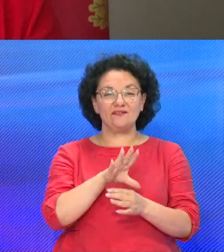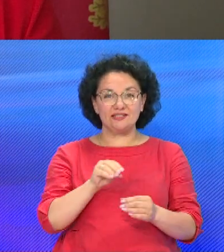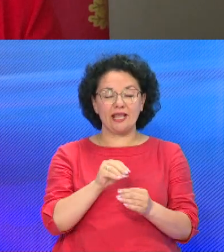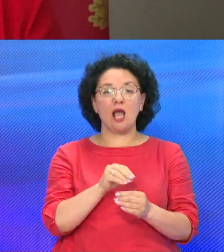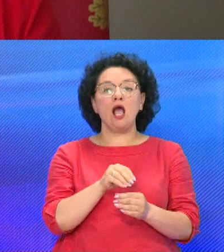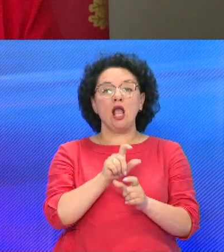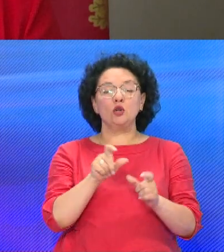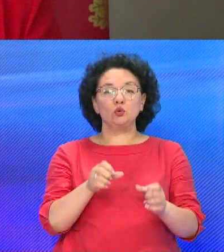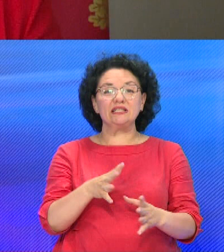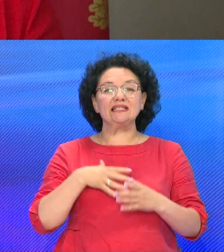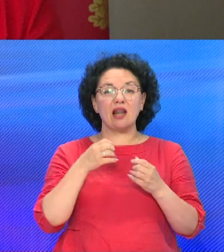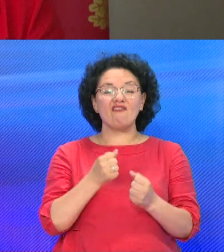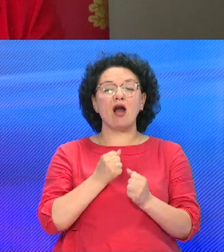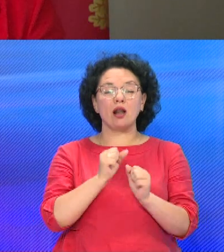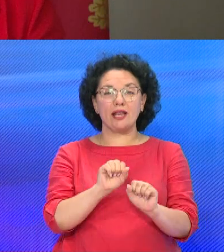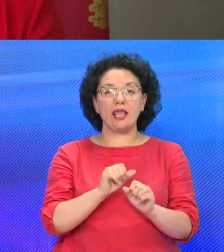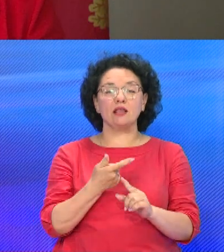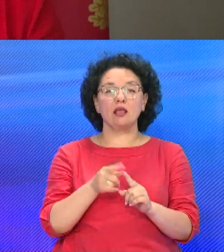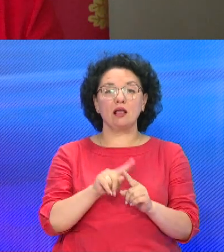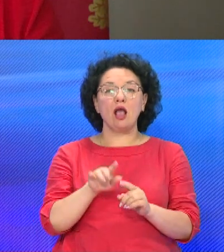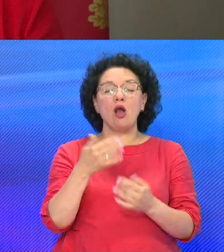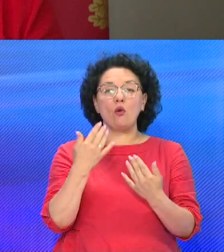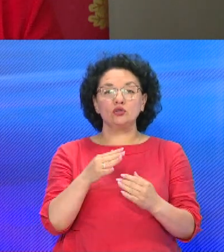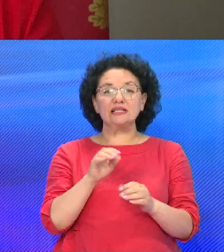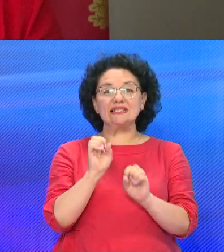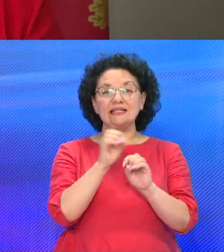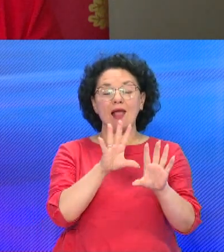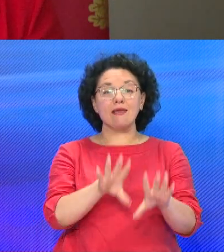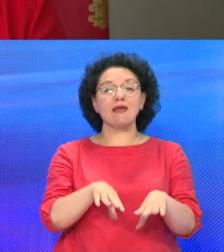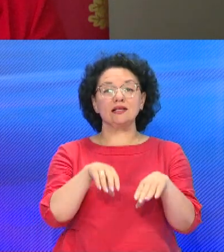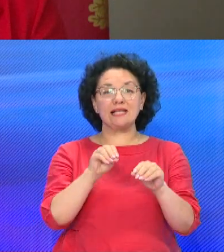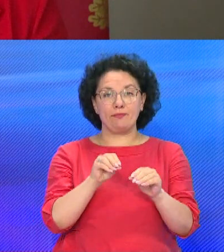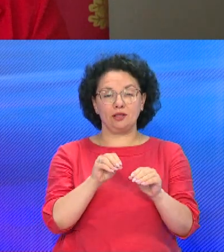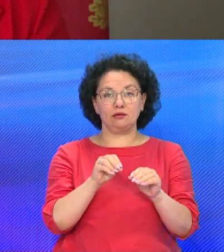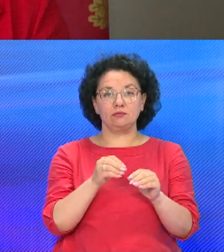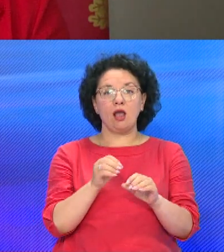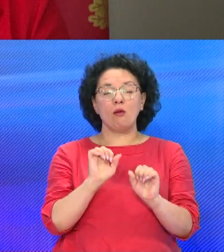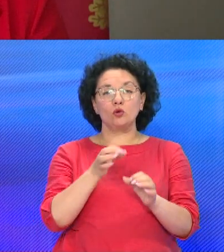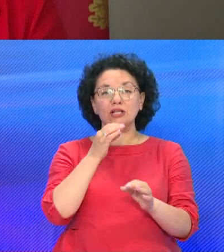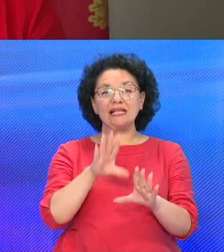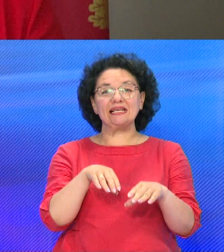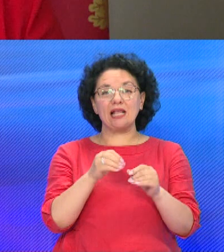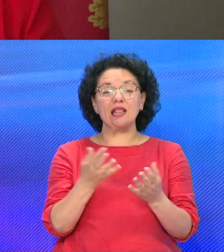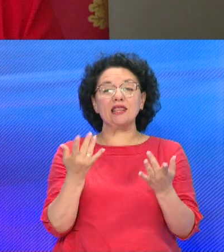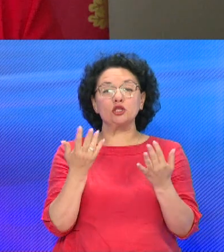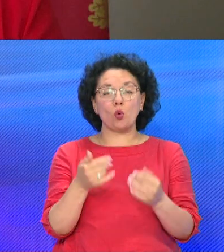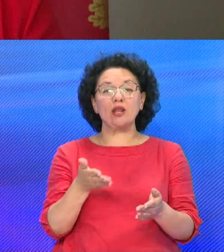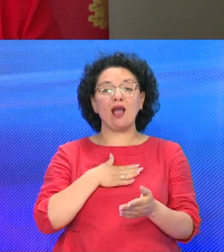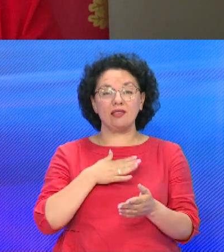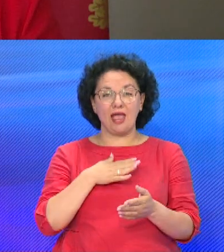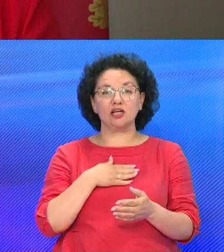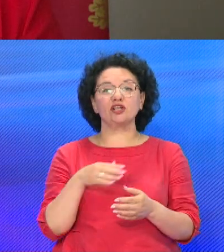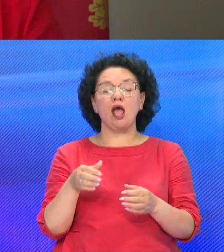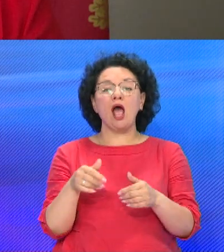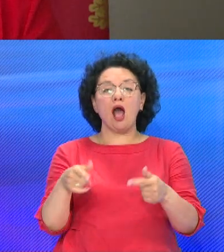нашего региона, в целом для республики, они стали, можно сказать, экзаменом. Экзаменом, насколько наша сфера здравоохранения, она